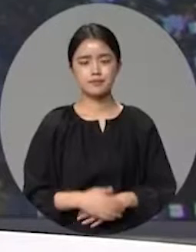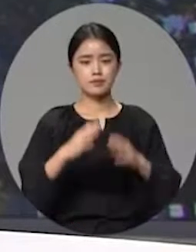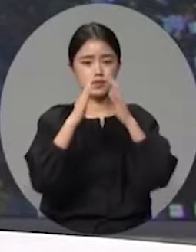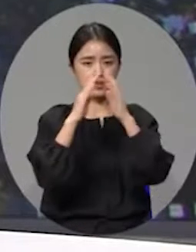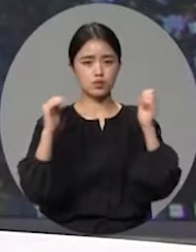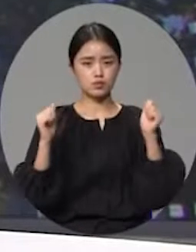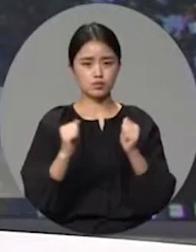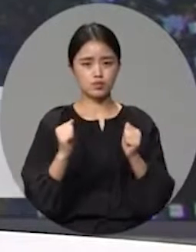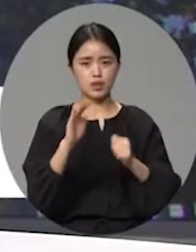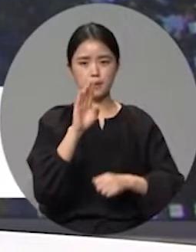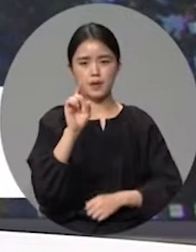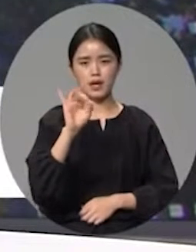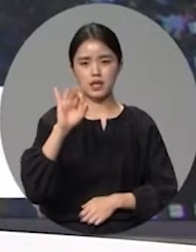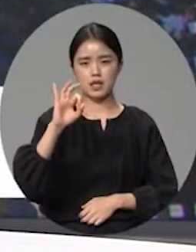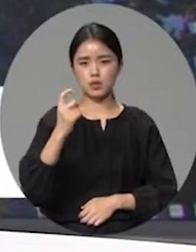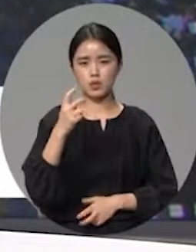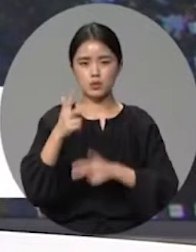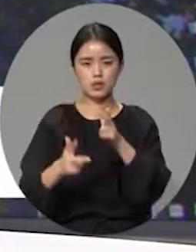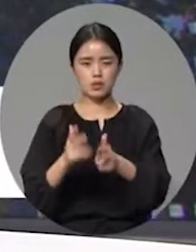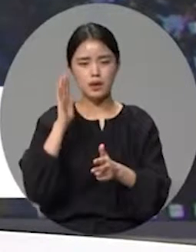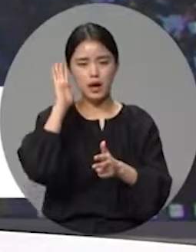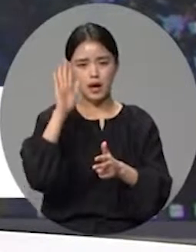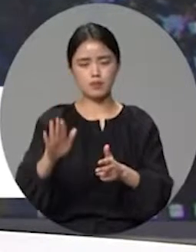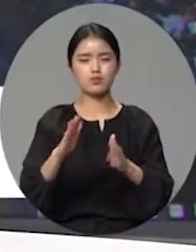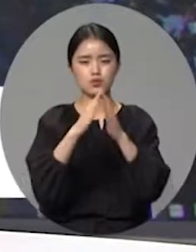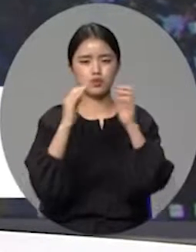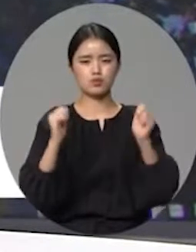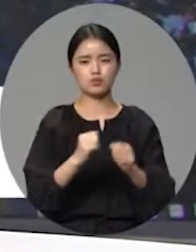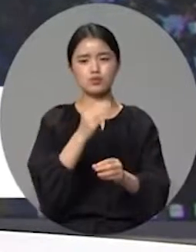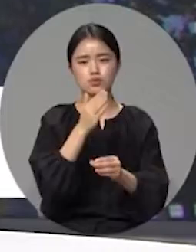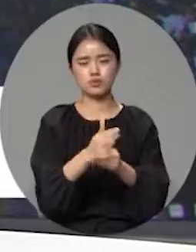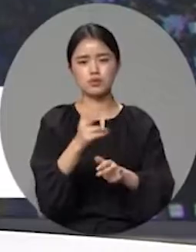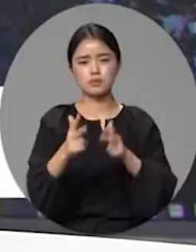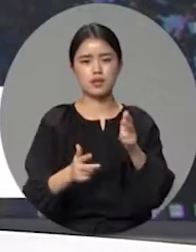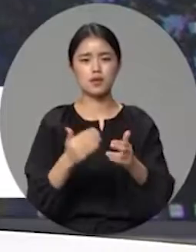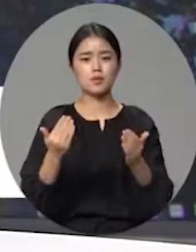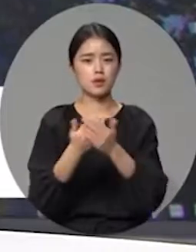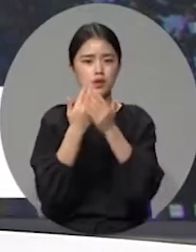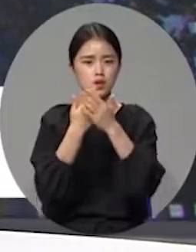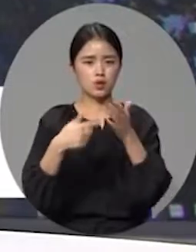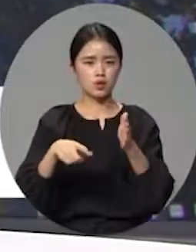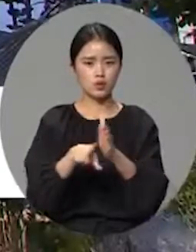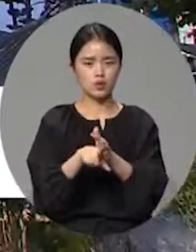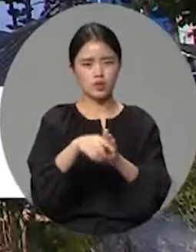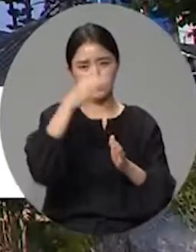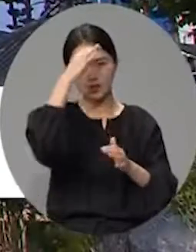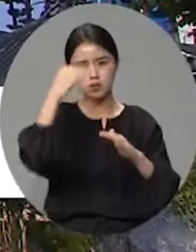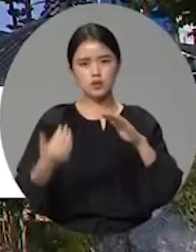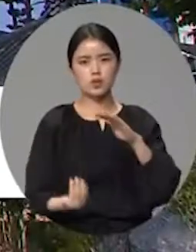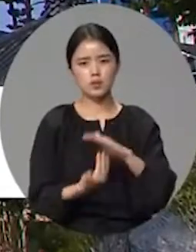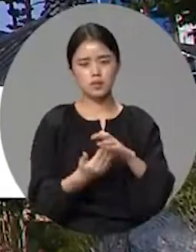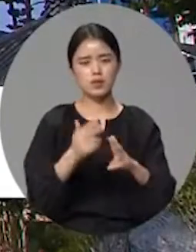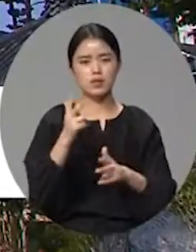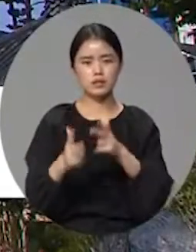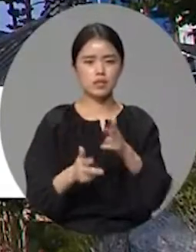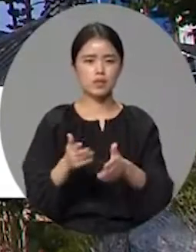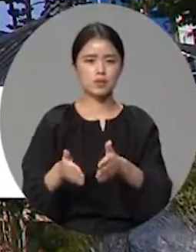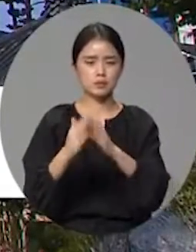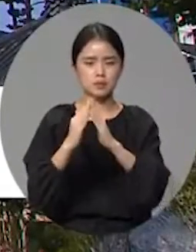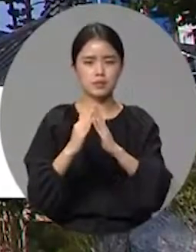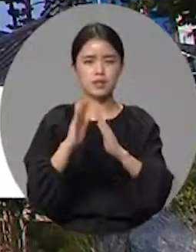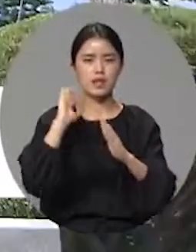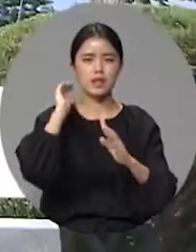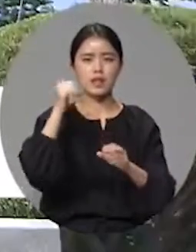전라북도가 바이오 산업을 차세대 전북 중심 산업으로 육성하기 위해 참 단어를 복합단지 조성을 해 대선 공약으로